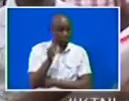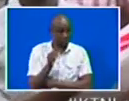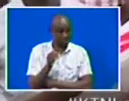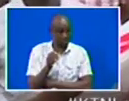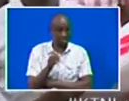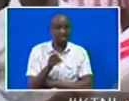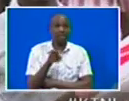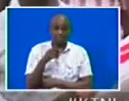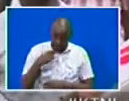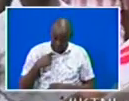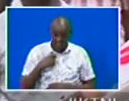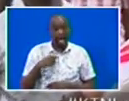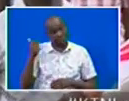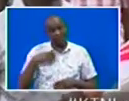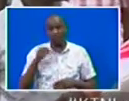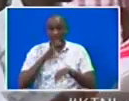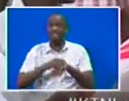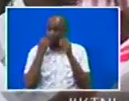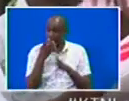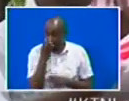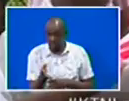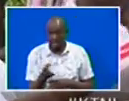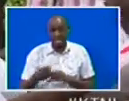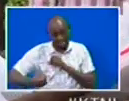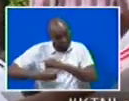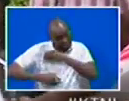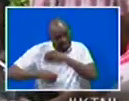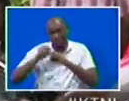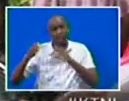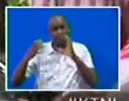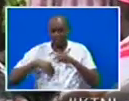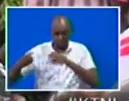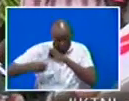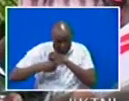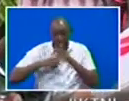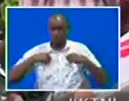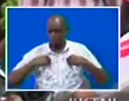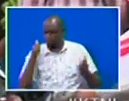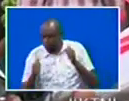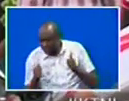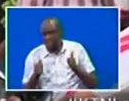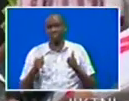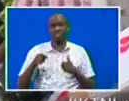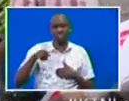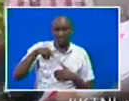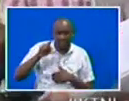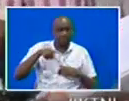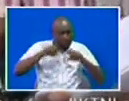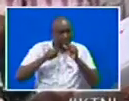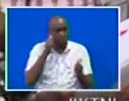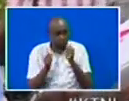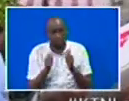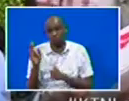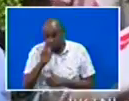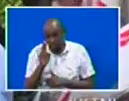maafisa wangu wakiwa na hiyo habari na walikuwa wameelezewa vile mavazi wamevaa na pikipiki walikuwa